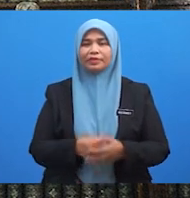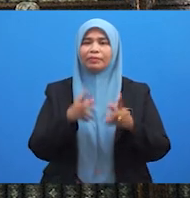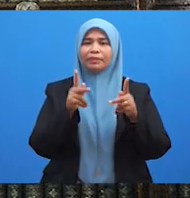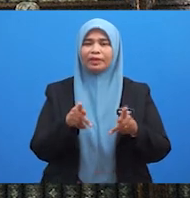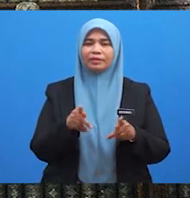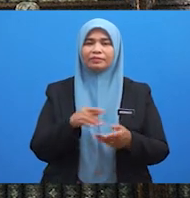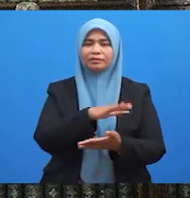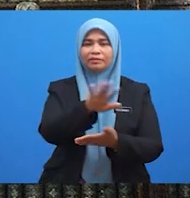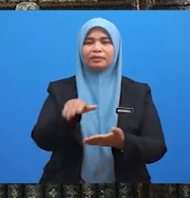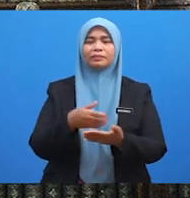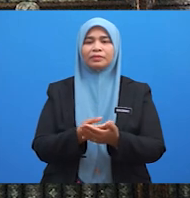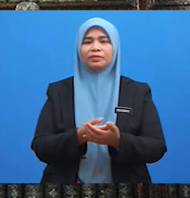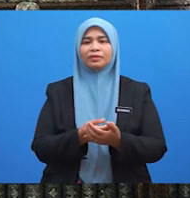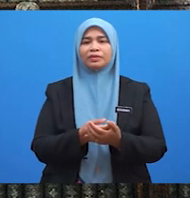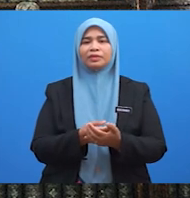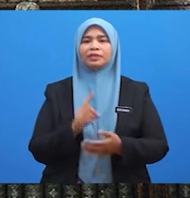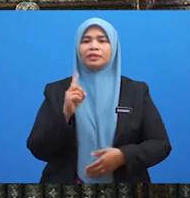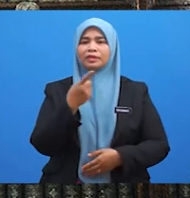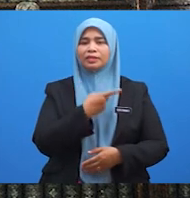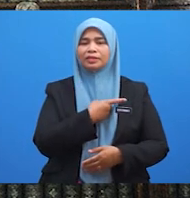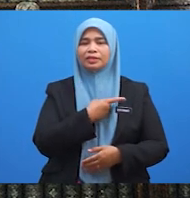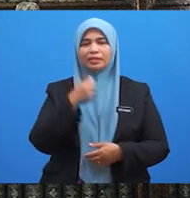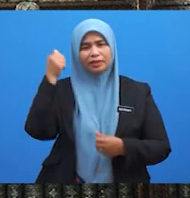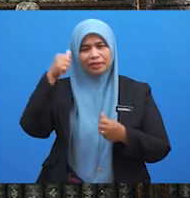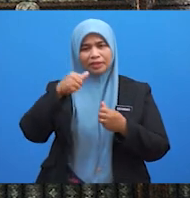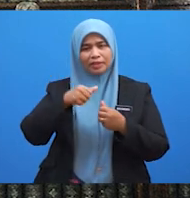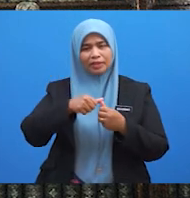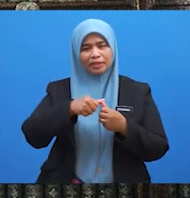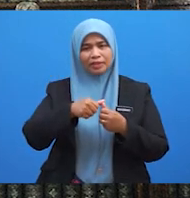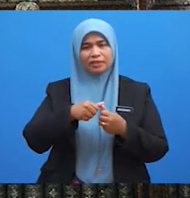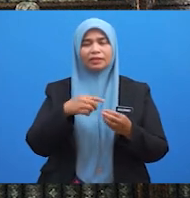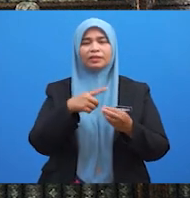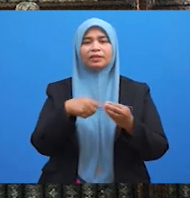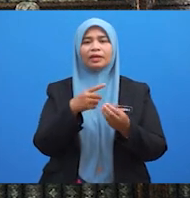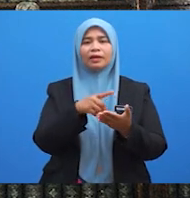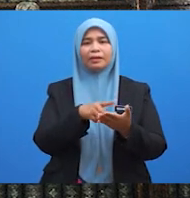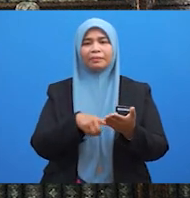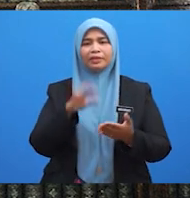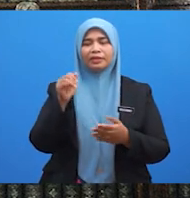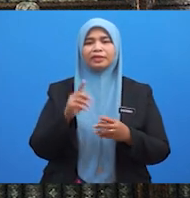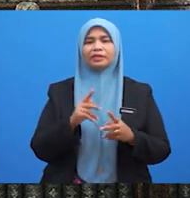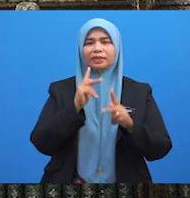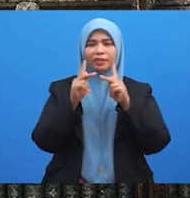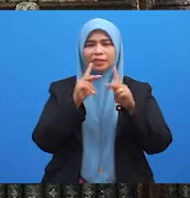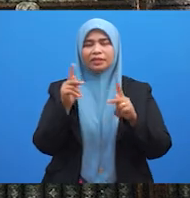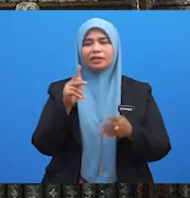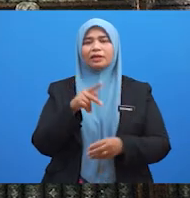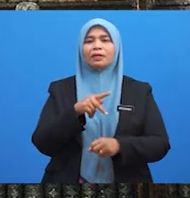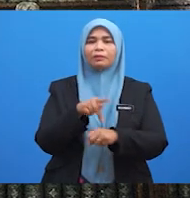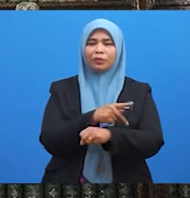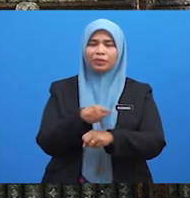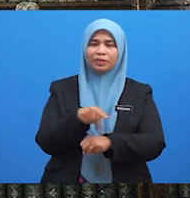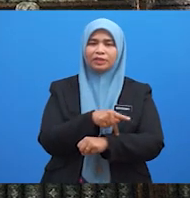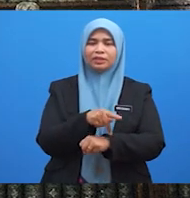Pelajar sekalian, kita imbas dahulu tentang apa yang dikatakan puisi